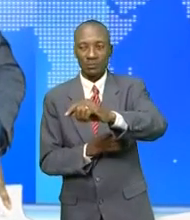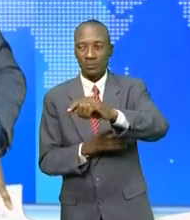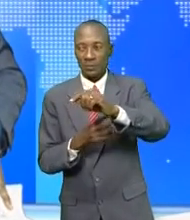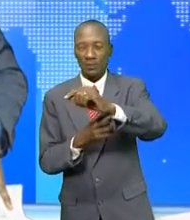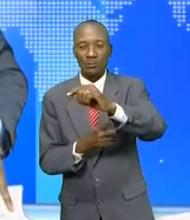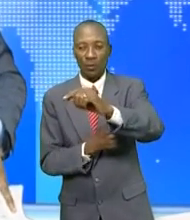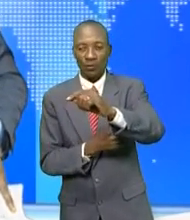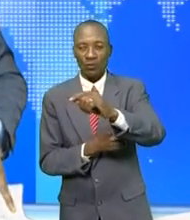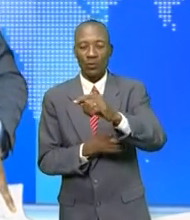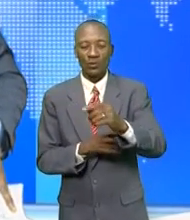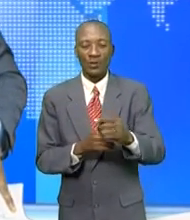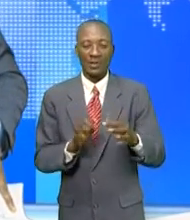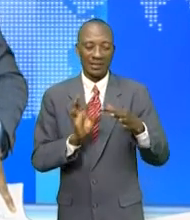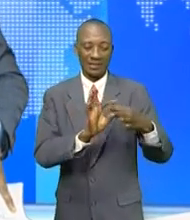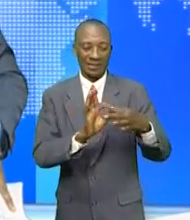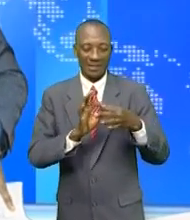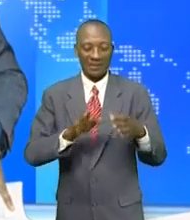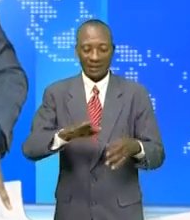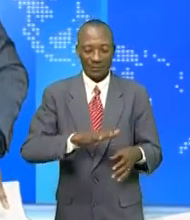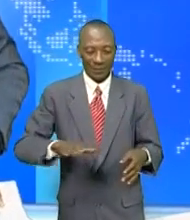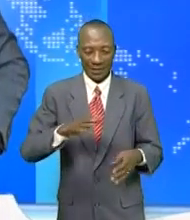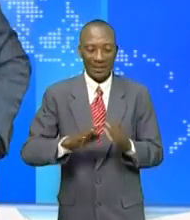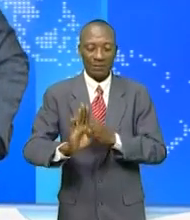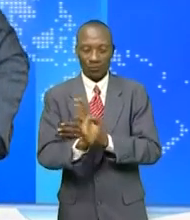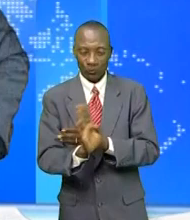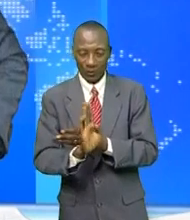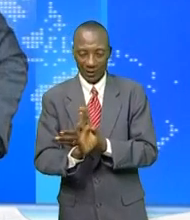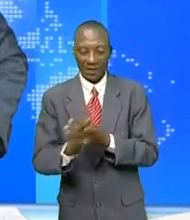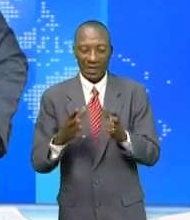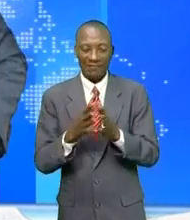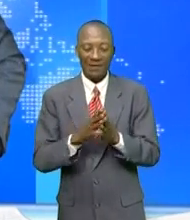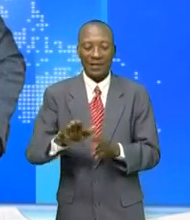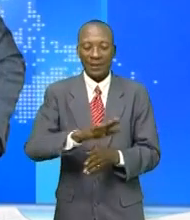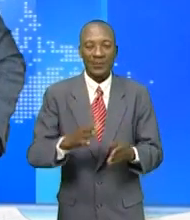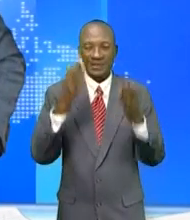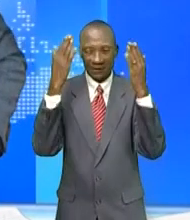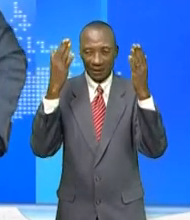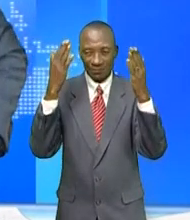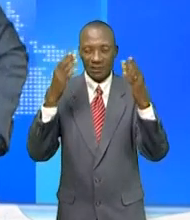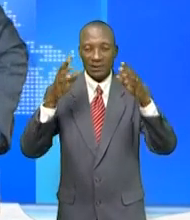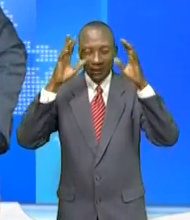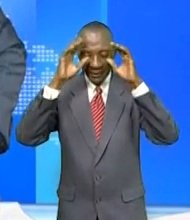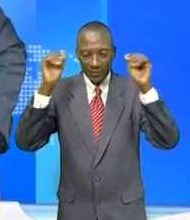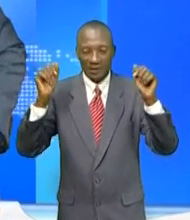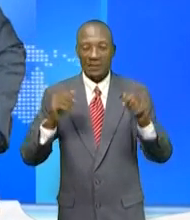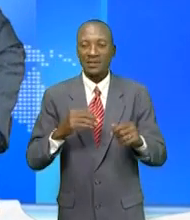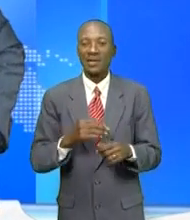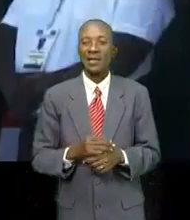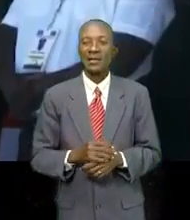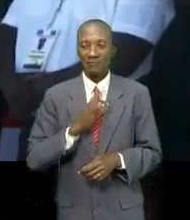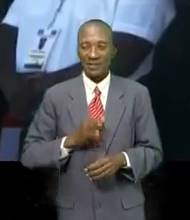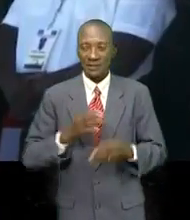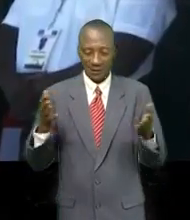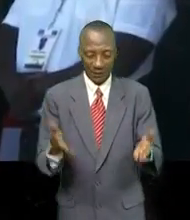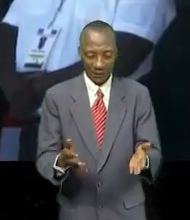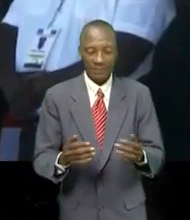la Zambie, le Botswana et le Mozambique. Le chef de l'État s'est exprimé à l'issue de cette cérémonie. Suivez.